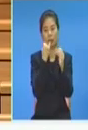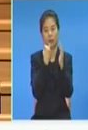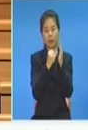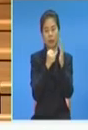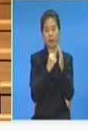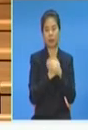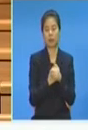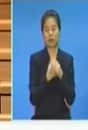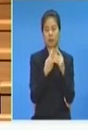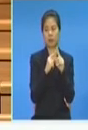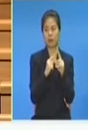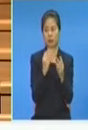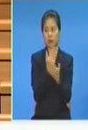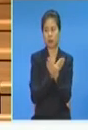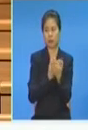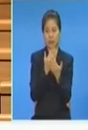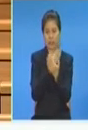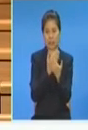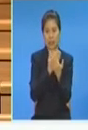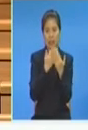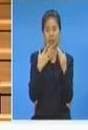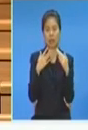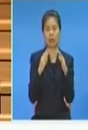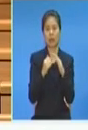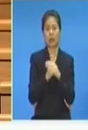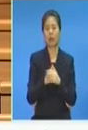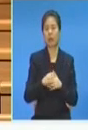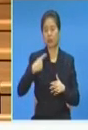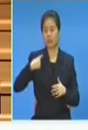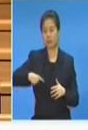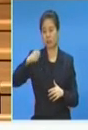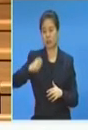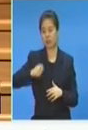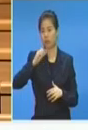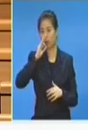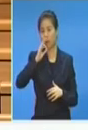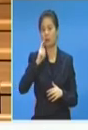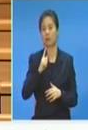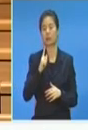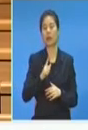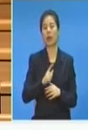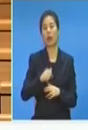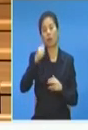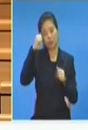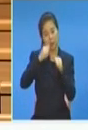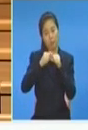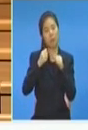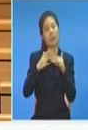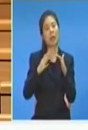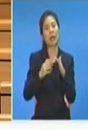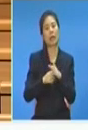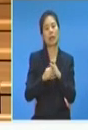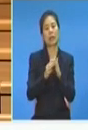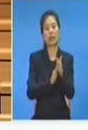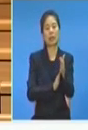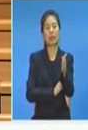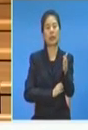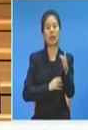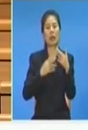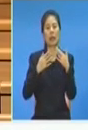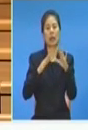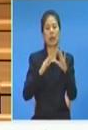พิจารณาเขาบอกว่าครับคล้ายคลาพอไปเบิกความที่ศาลเขาบอกว่าจำไม่ได้นานแล้วเบลอถ้าไม่เบลอลงไปก็